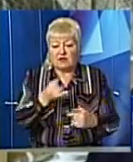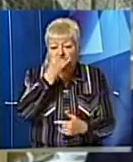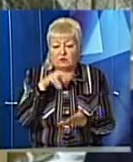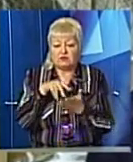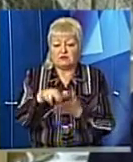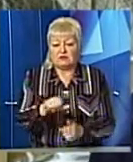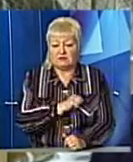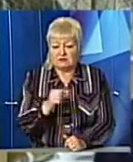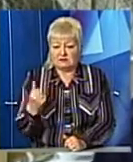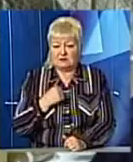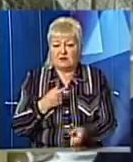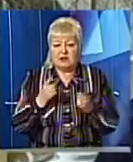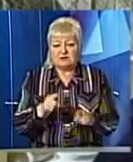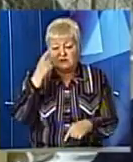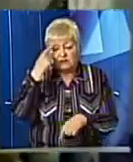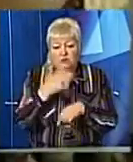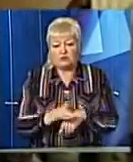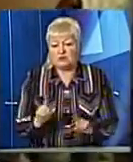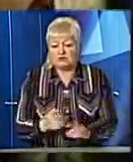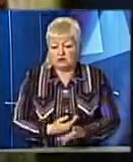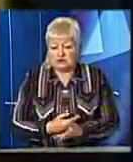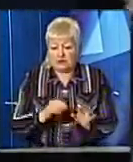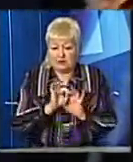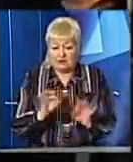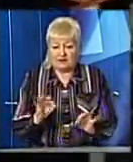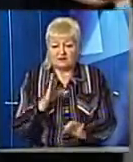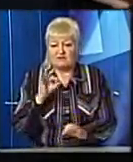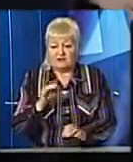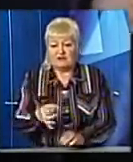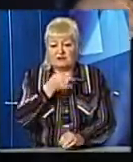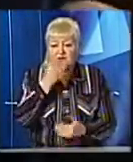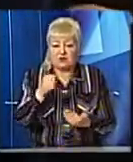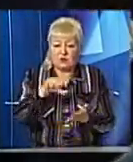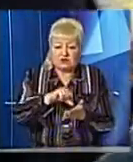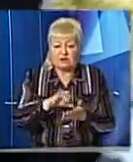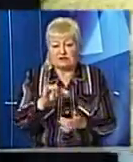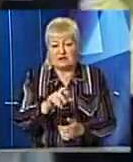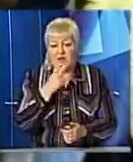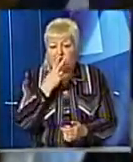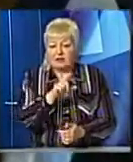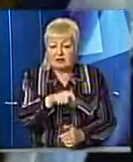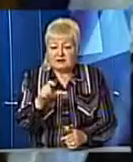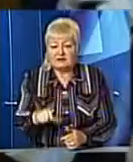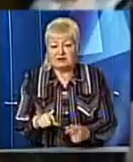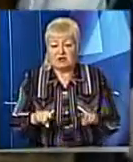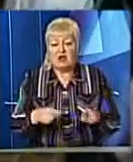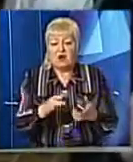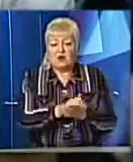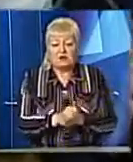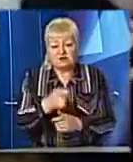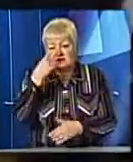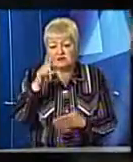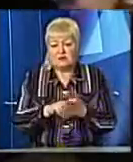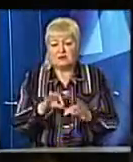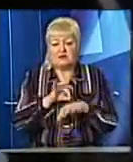самі, насправді ти розумієш, що життя прекрасне. Вертеп сподобався і його учасникам, і глядачам. Організатори впевнені, проводитимуть